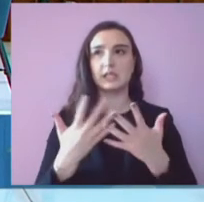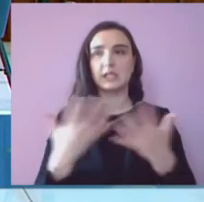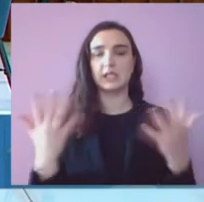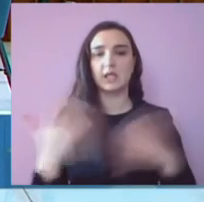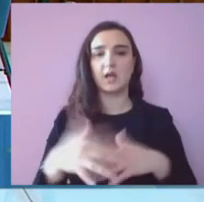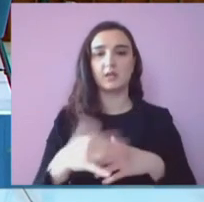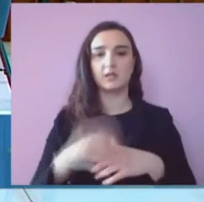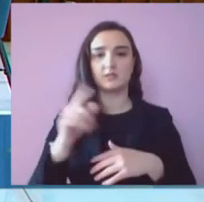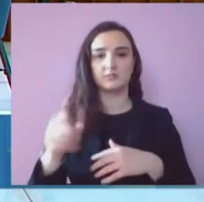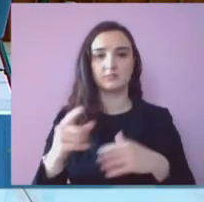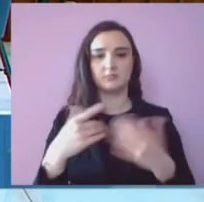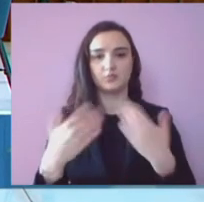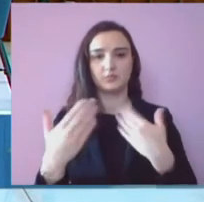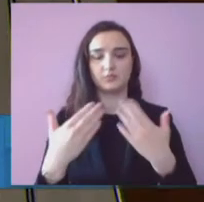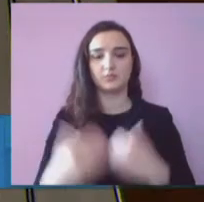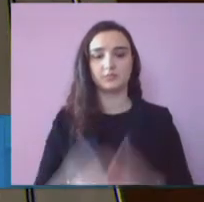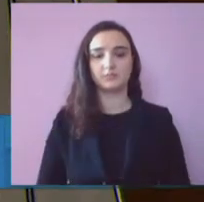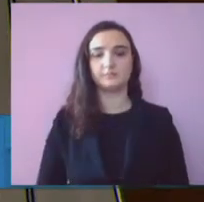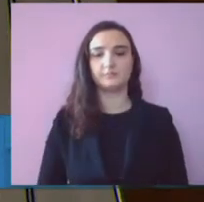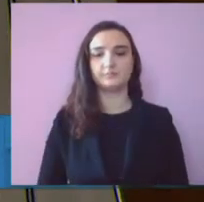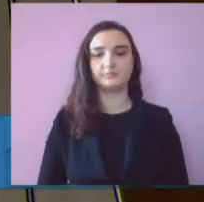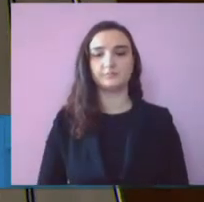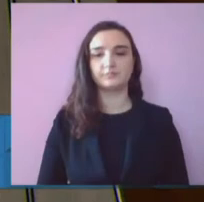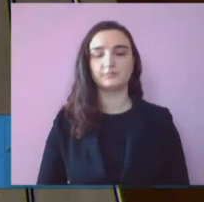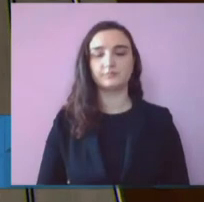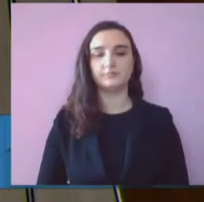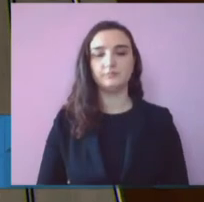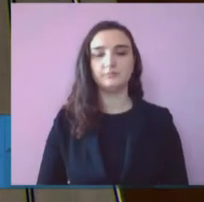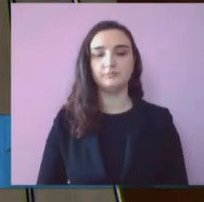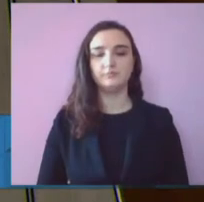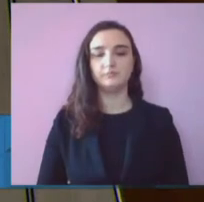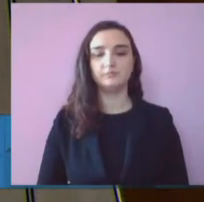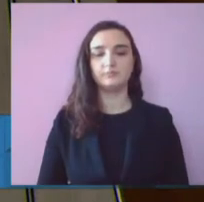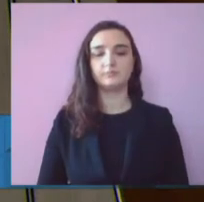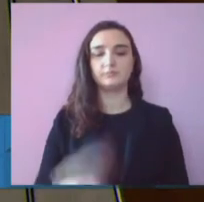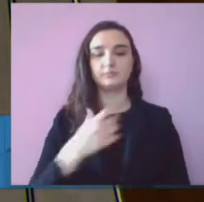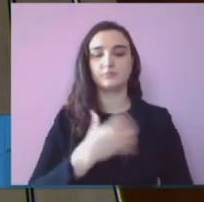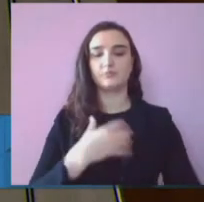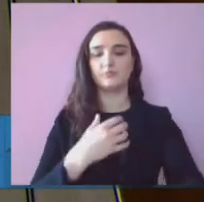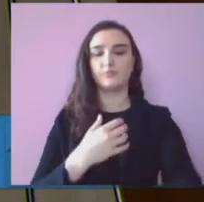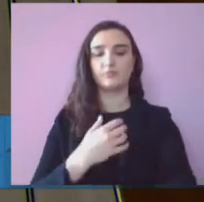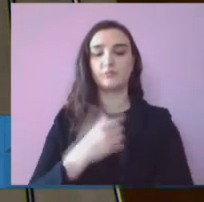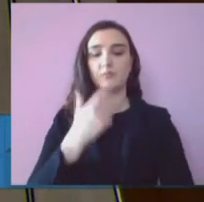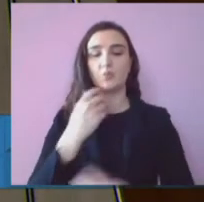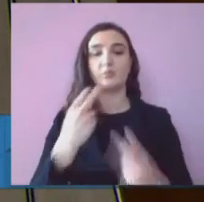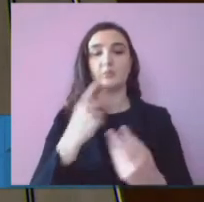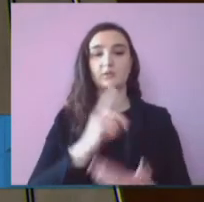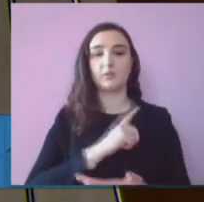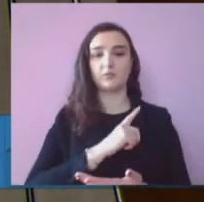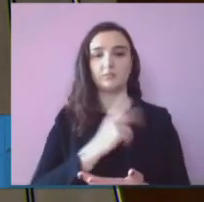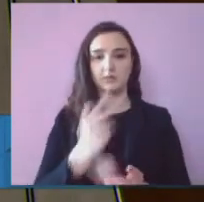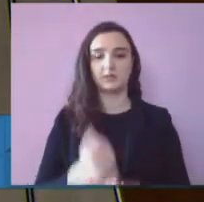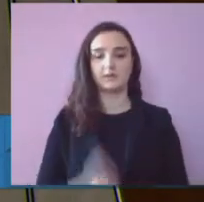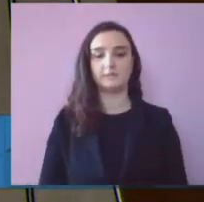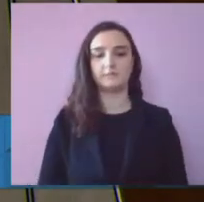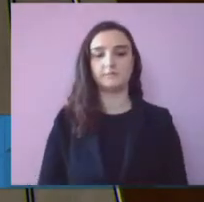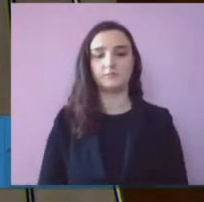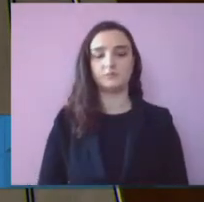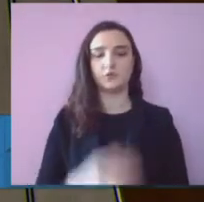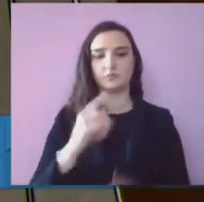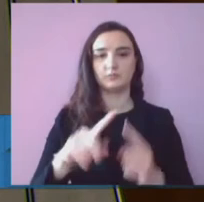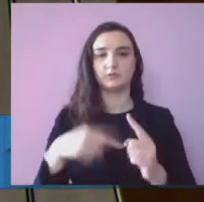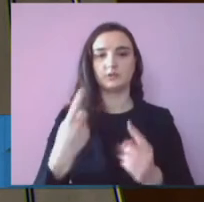სამყარო. ძალიან მნიშვნელოვან ფრაზასთან მივედით, მაყურებელს უპასუხოთ, ის გველოდება საუბრის დასაწყის მომენტიდან და შემდეგ გავაგრძელოთ